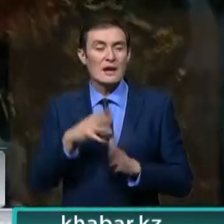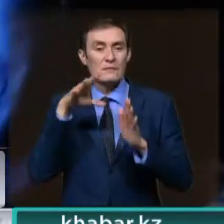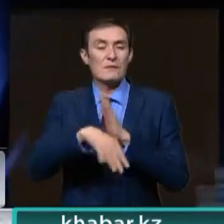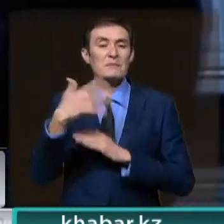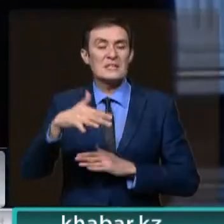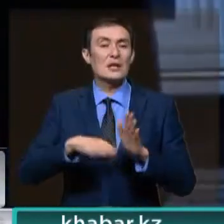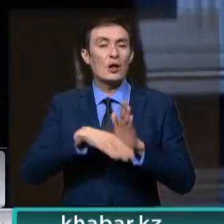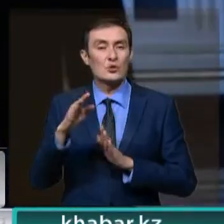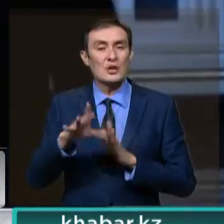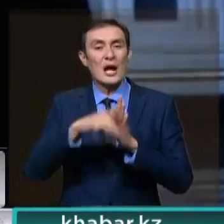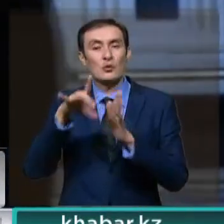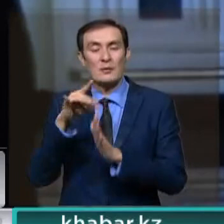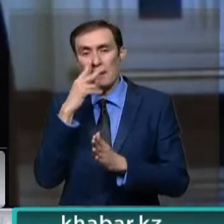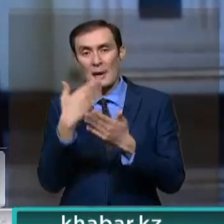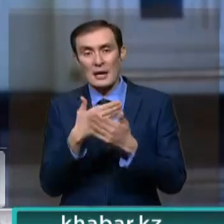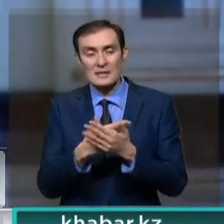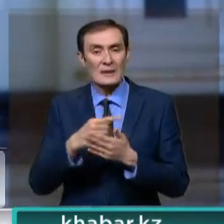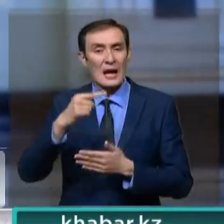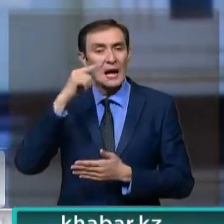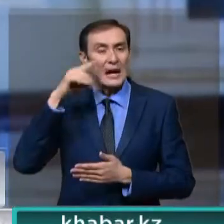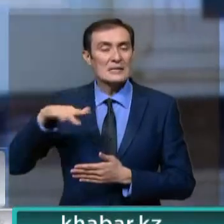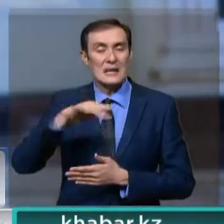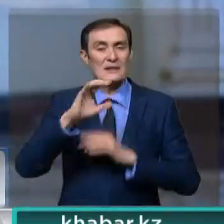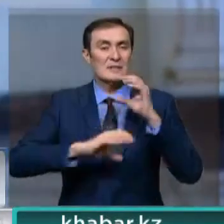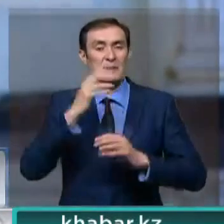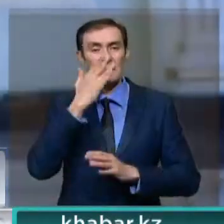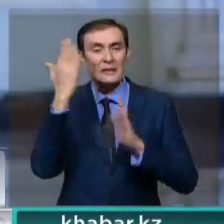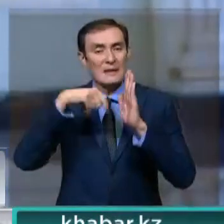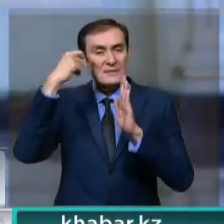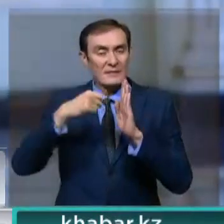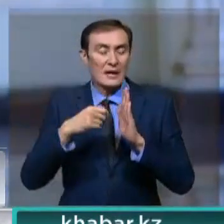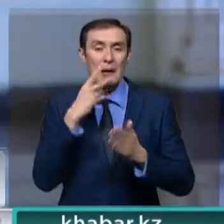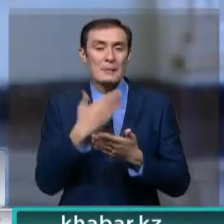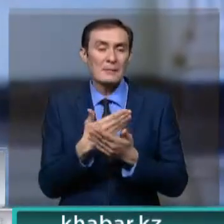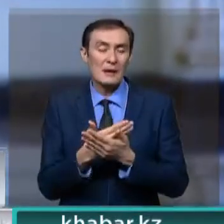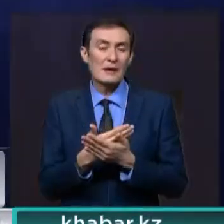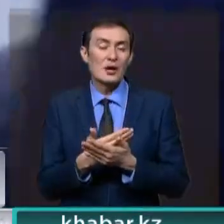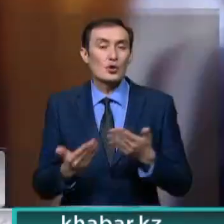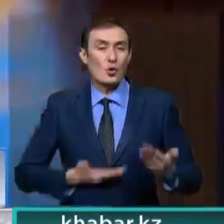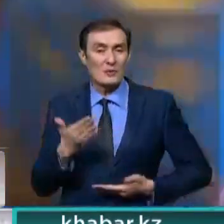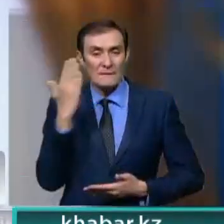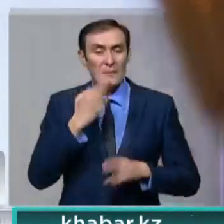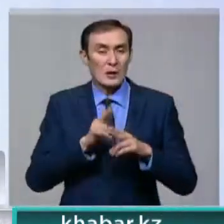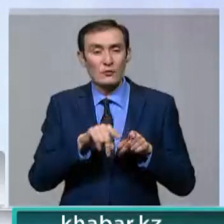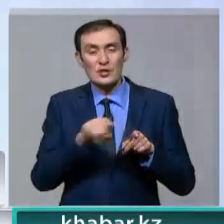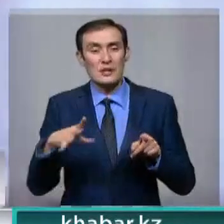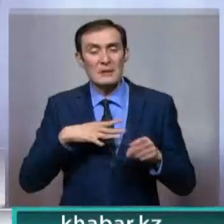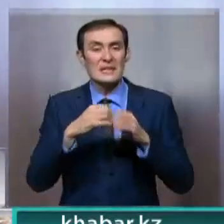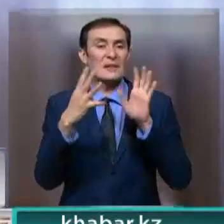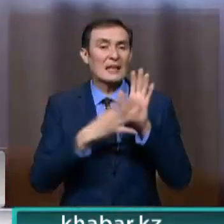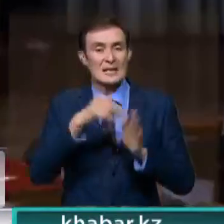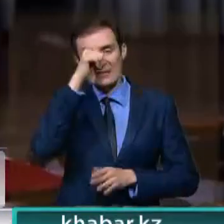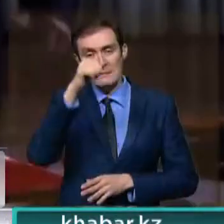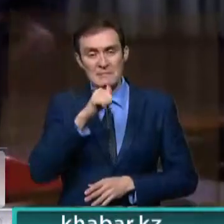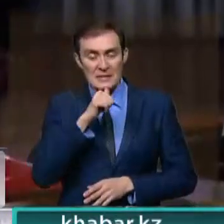50 лучших, отобранных для показа на Азиатском всемирном кинофестивале. Премьера документального фильма, съемки которого заняли